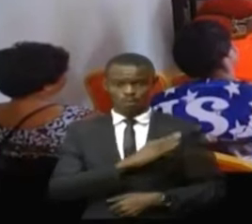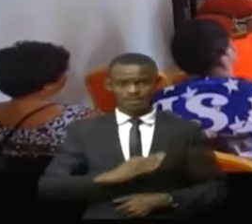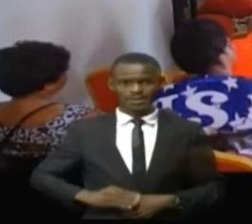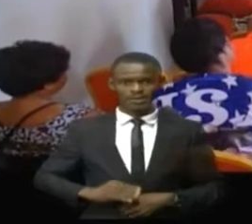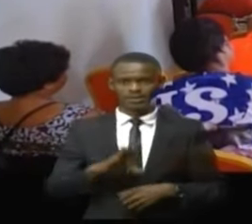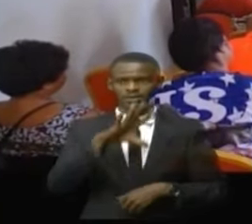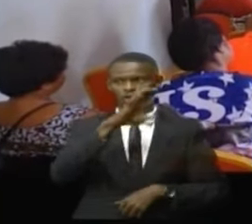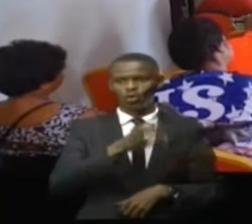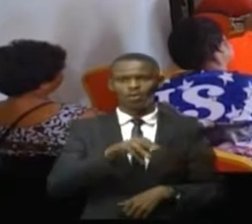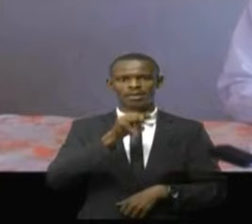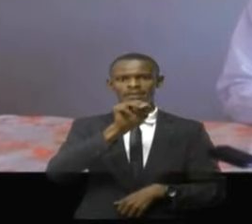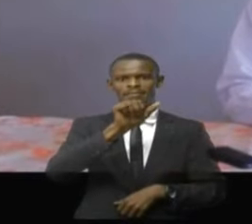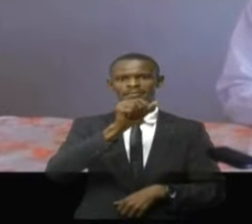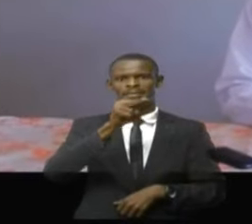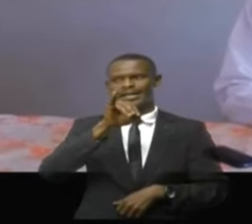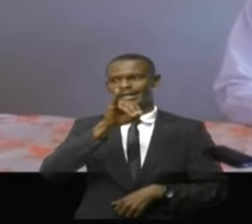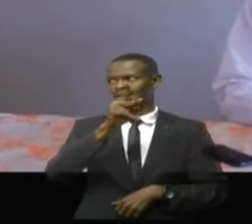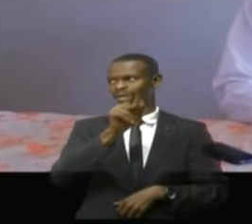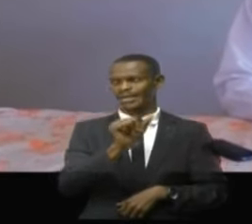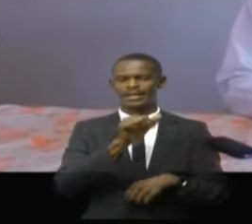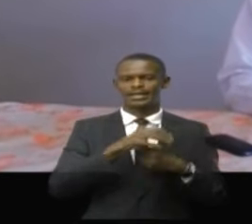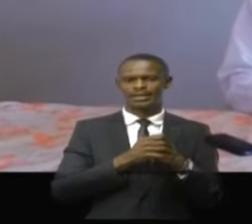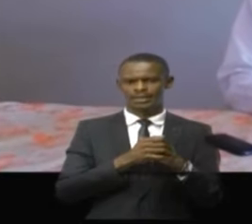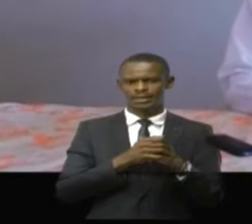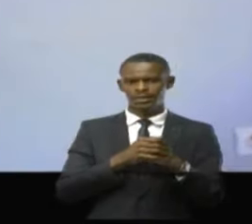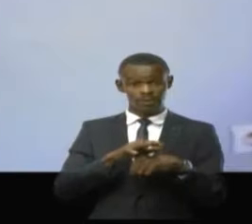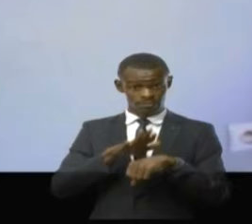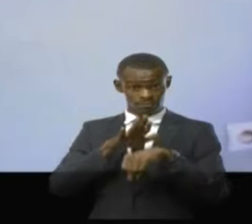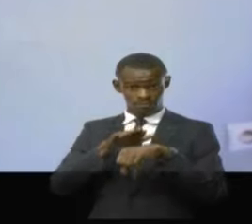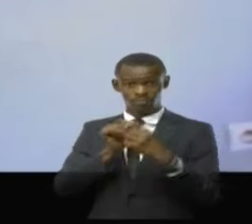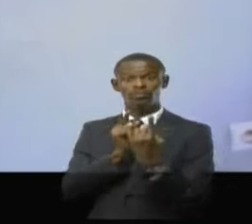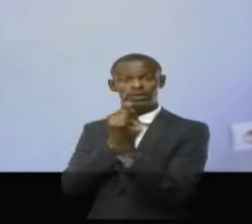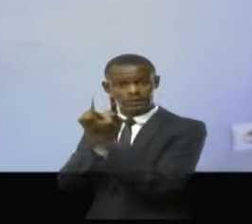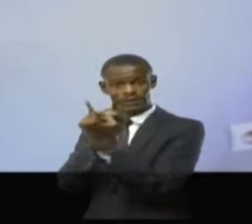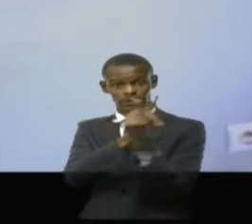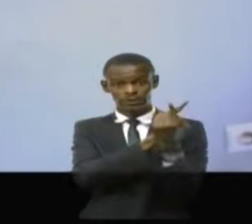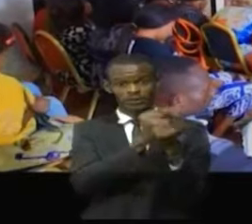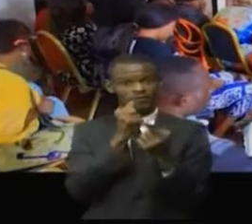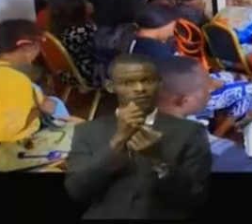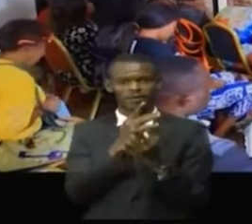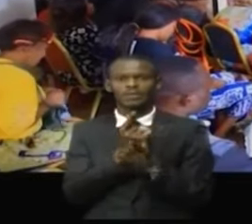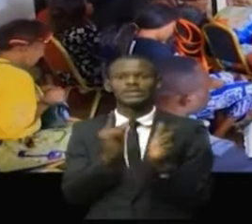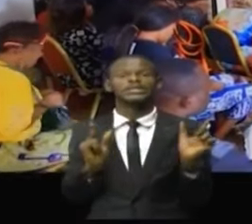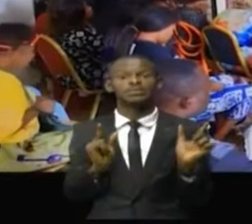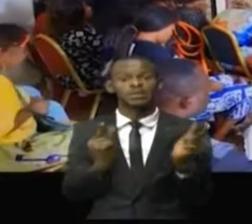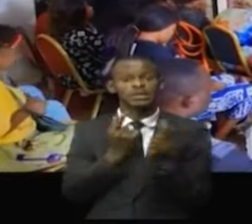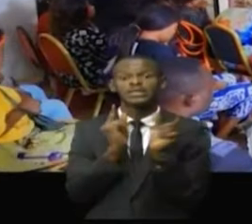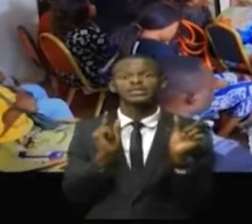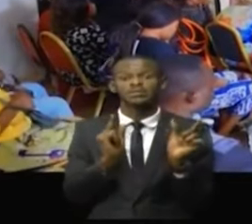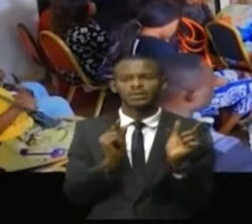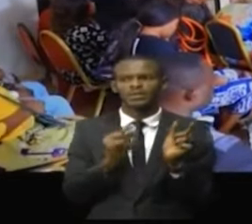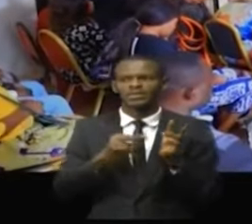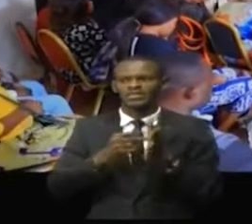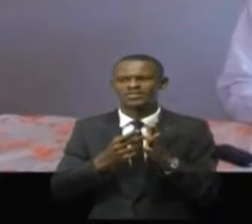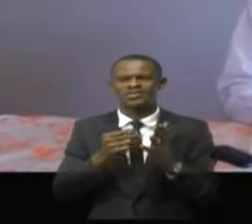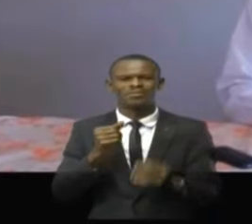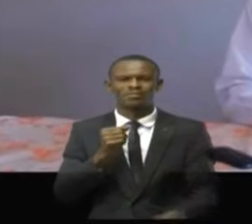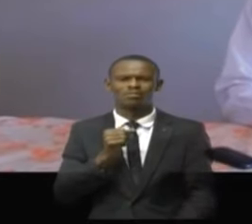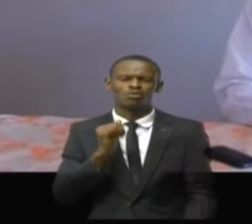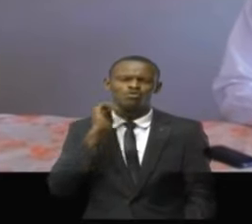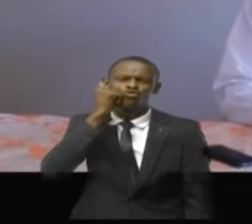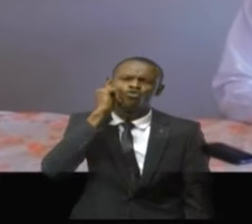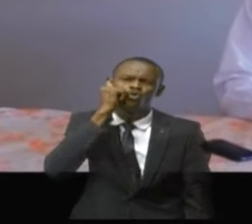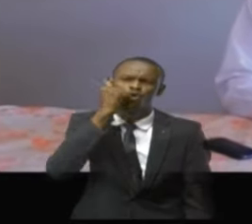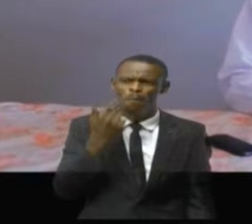Lualaba, Thierry Sampoupa, a rencontré les femmes libres, communément appelées professionnelles des sexes, qui sont venues